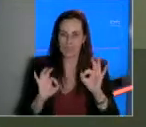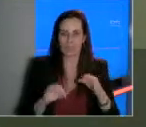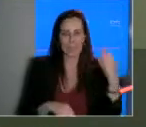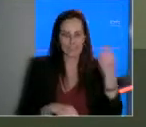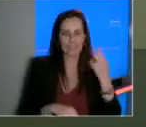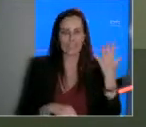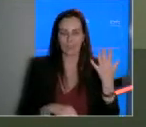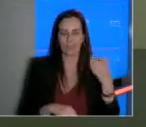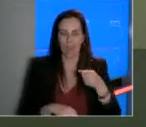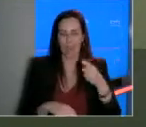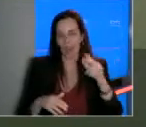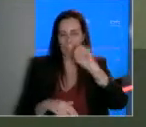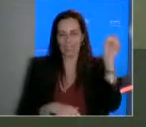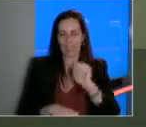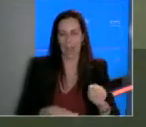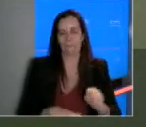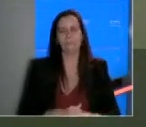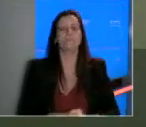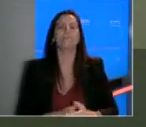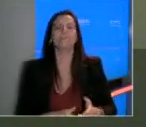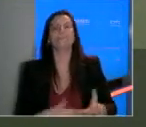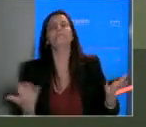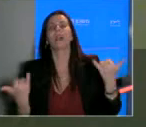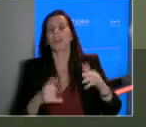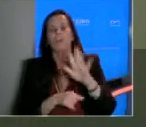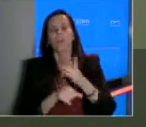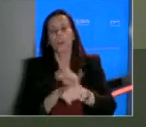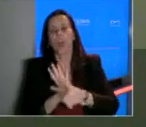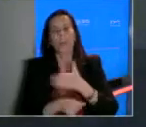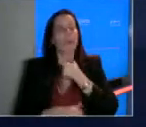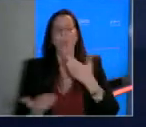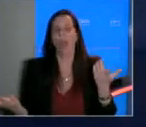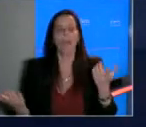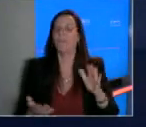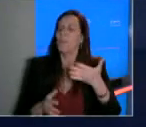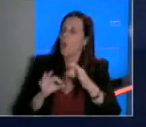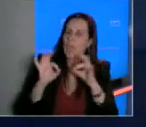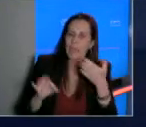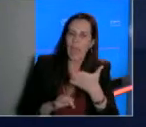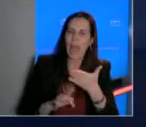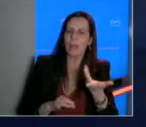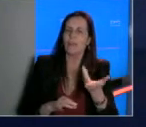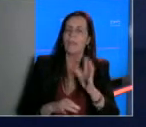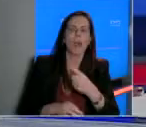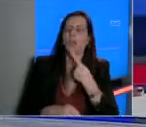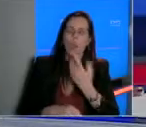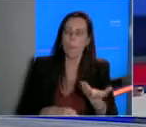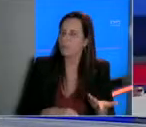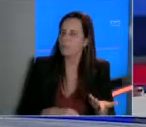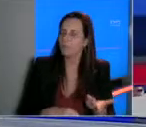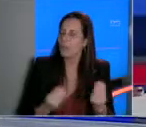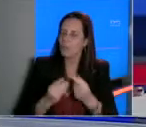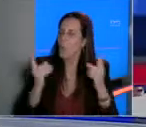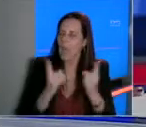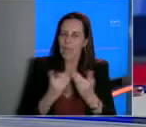סחטן על הפלטפורמה החדשה. תודה רבה, בימי קורונה אין לנו הרבה ברירות. אז בוא נתחיל קודם עם המשפט שלך לערב, משפט